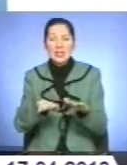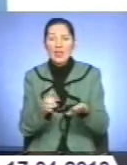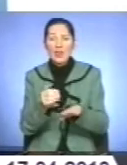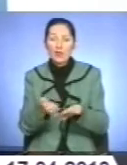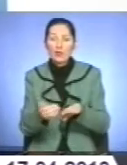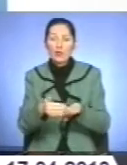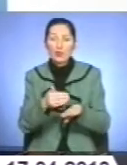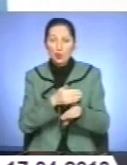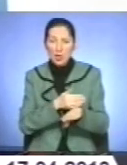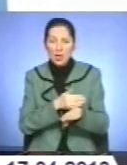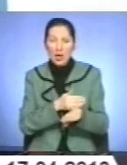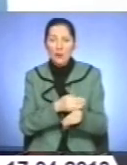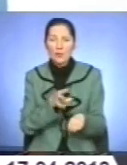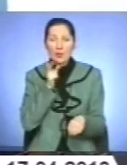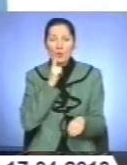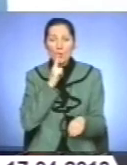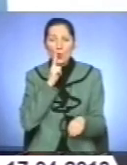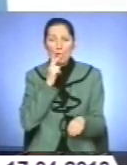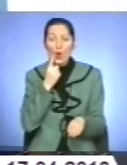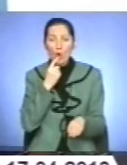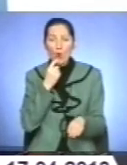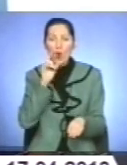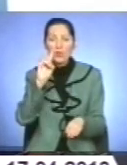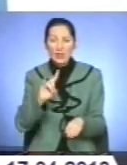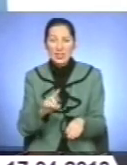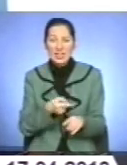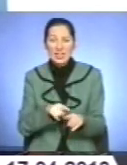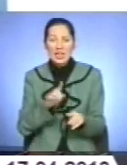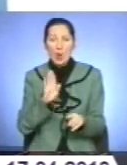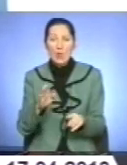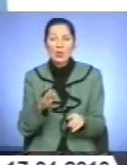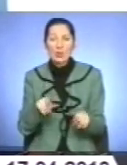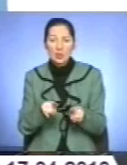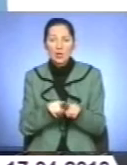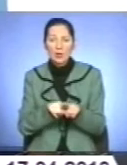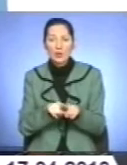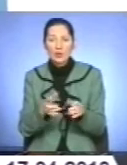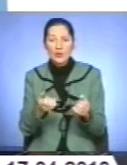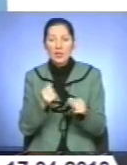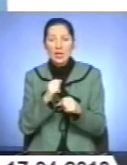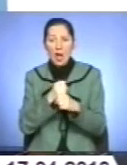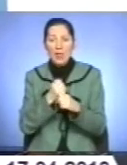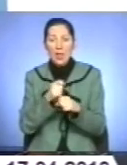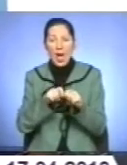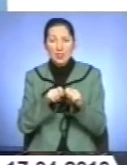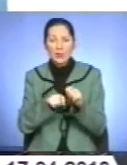недокурок особи, кров на вікні, яка була вилучена, то подальшому відправлена на